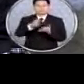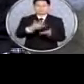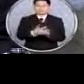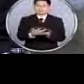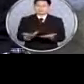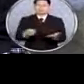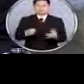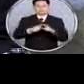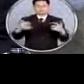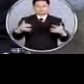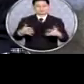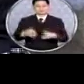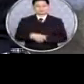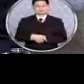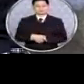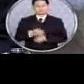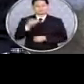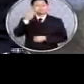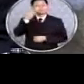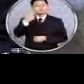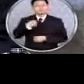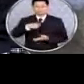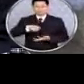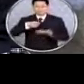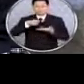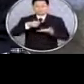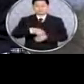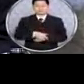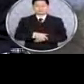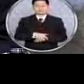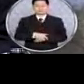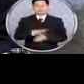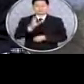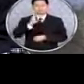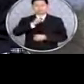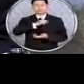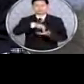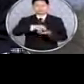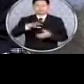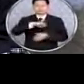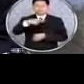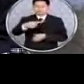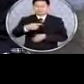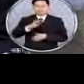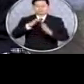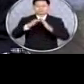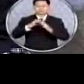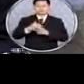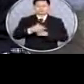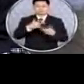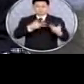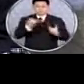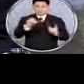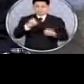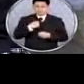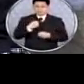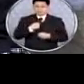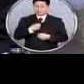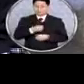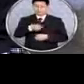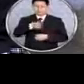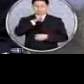蛮大的问题。我们假设谈我们一向主张的不统、不独、不武，蔡主席知不知道这个其实